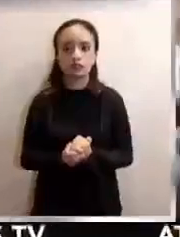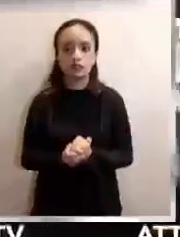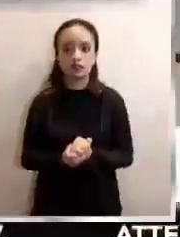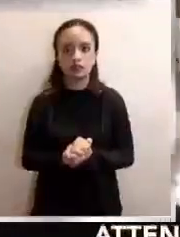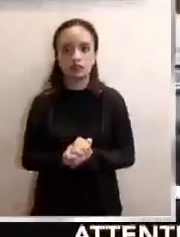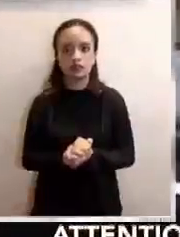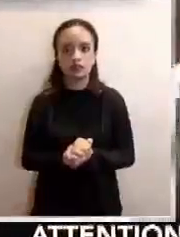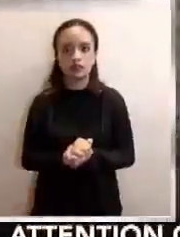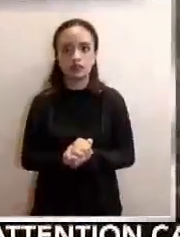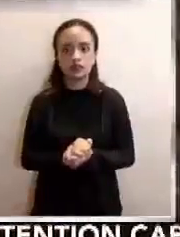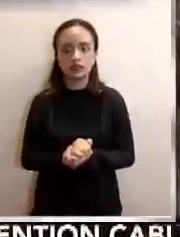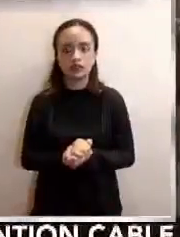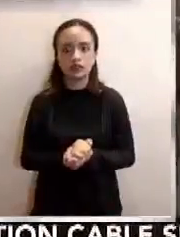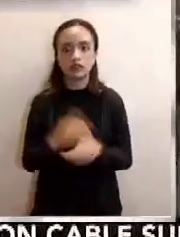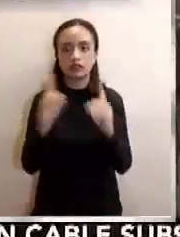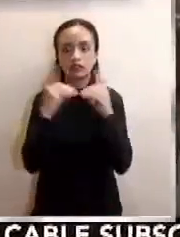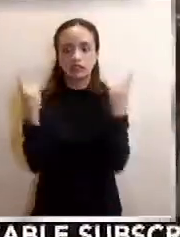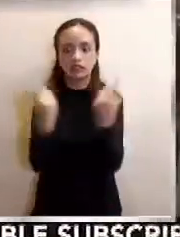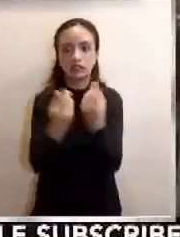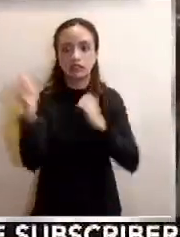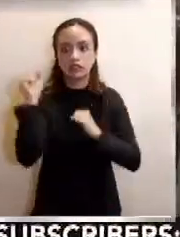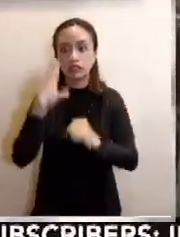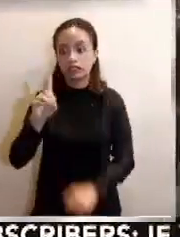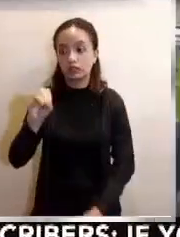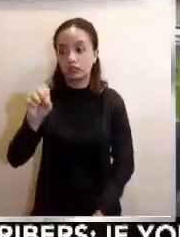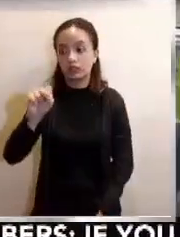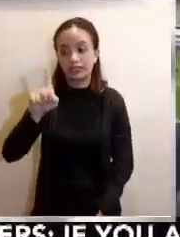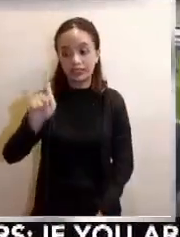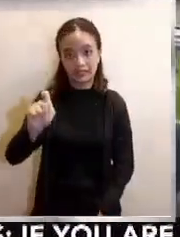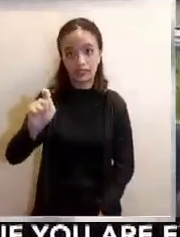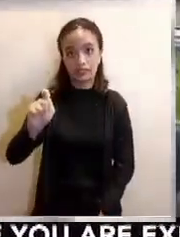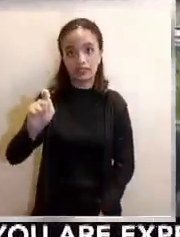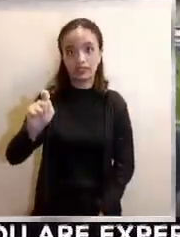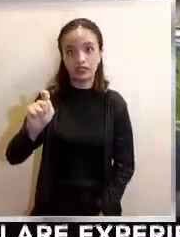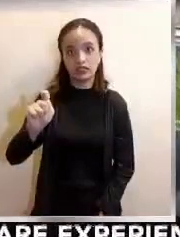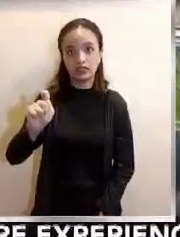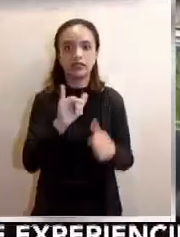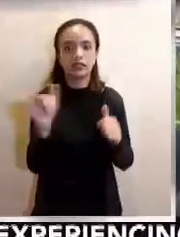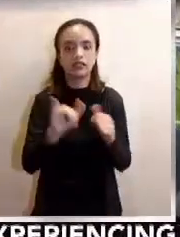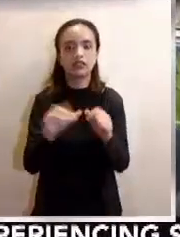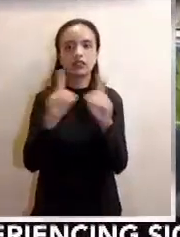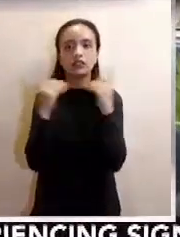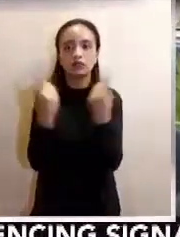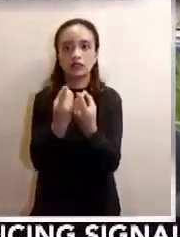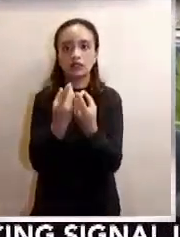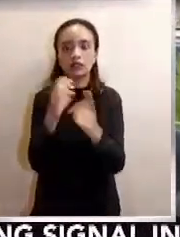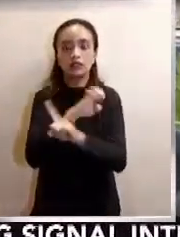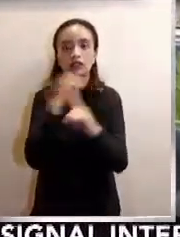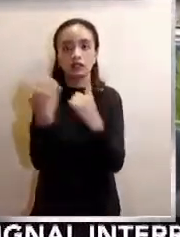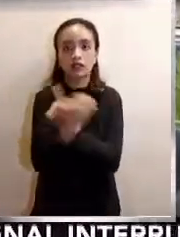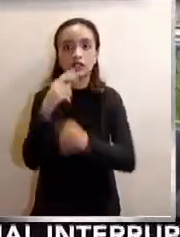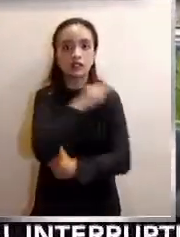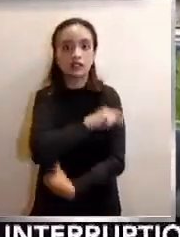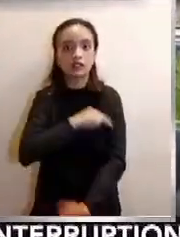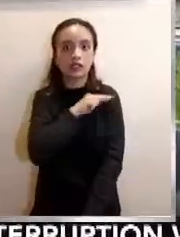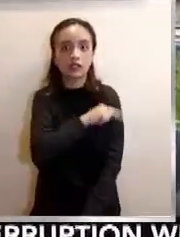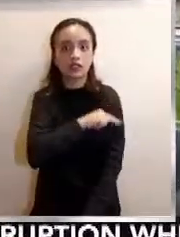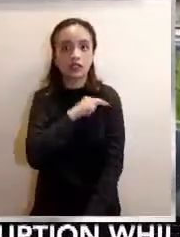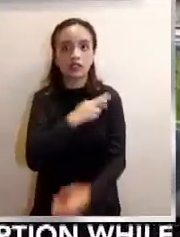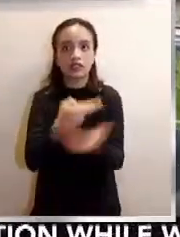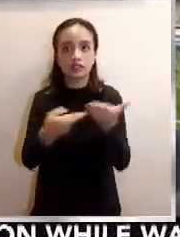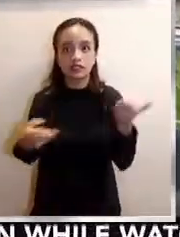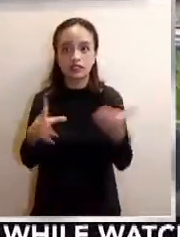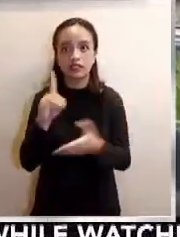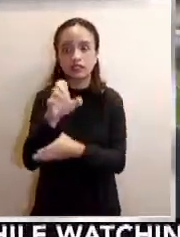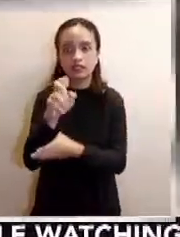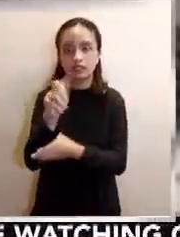Ang Department of Science and Technology o DOST at ang Department of Environment and Natural Resources ang nagpresenta ng kanilang mga plano at programa sa cabinet